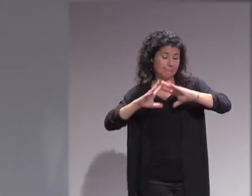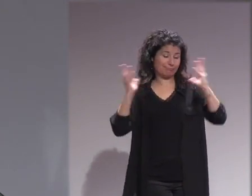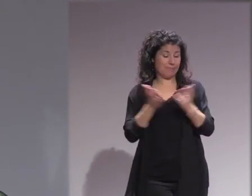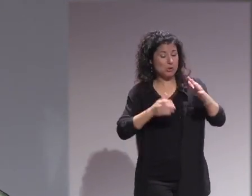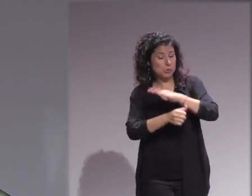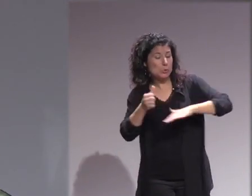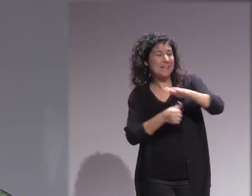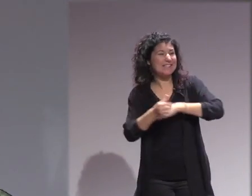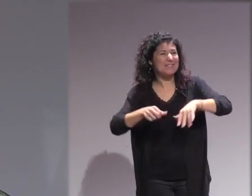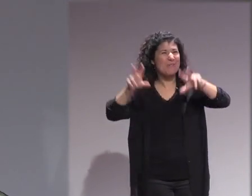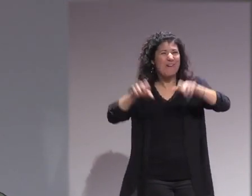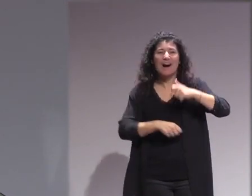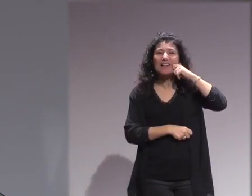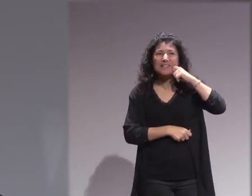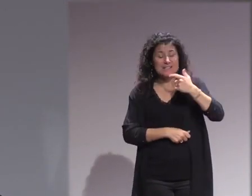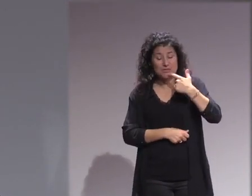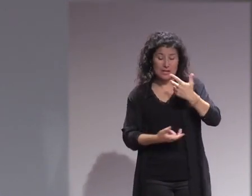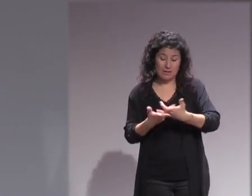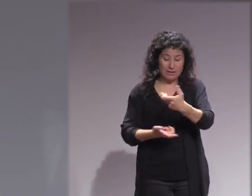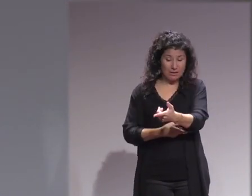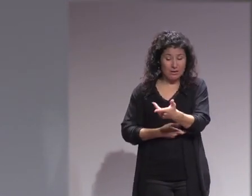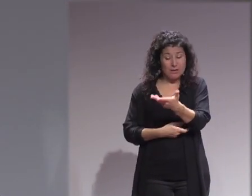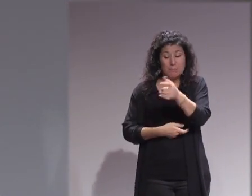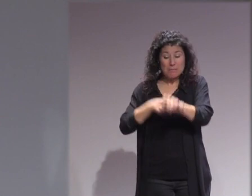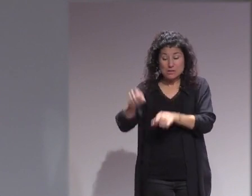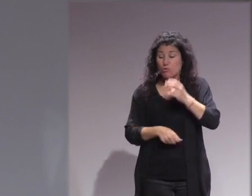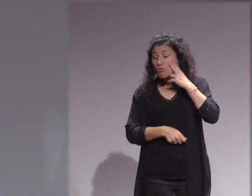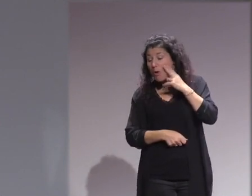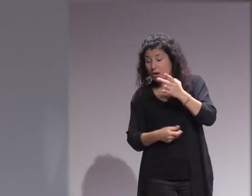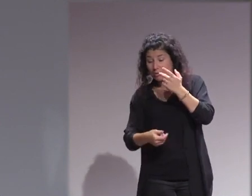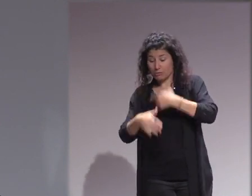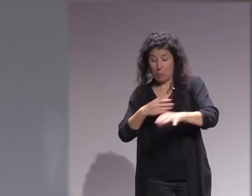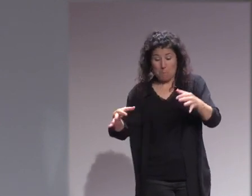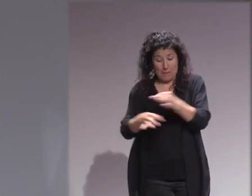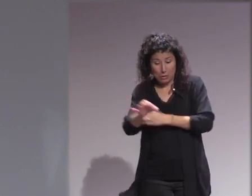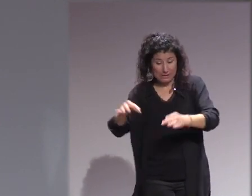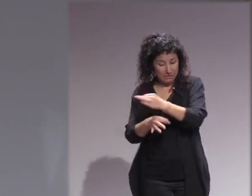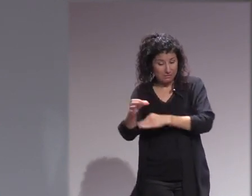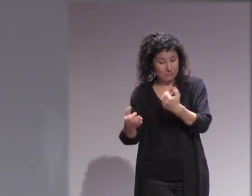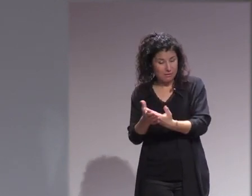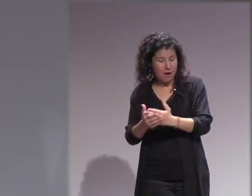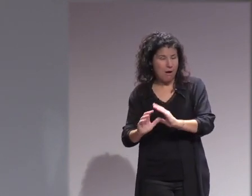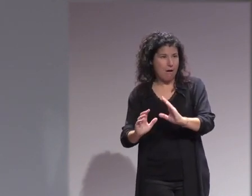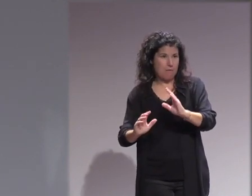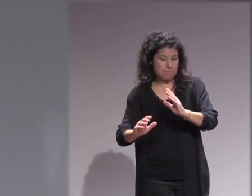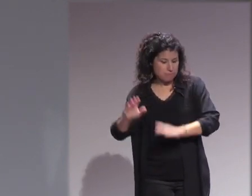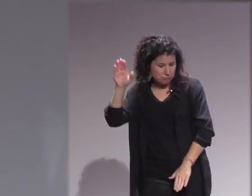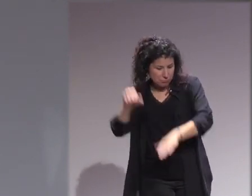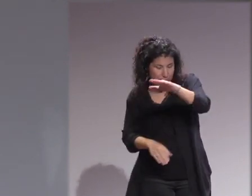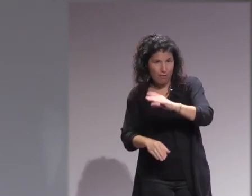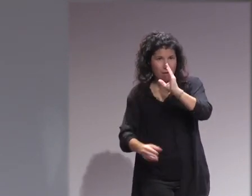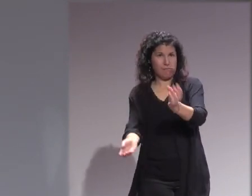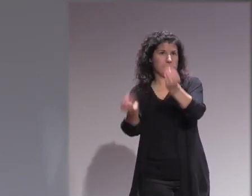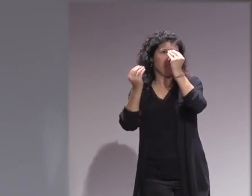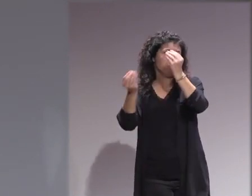ensemble d'apprentissages implicites de ce que ça veut dire d'être noir en condition minoritaire. Et donc vous savez, dès le plus jeune âge, qu'il